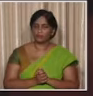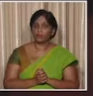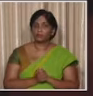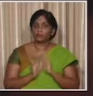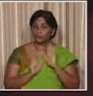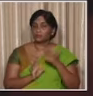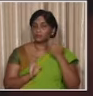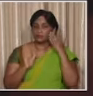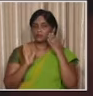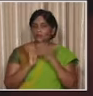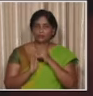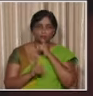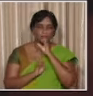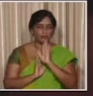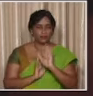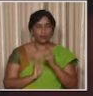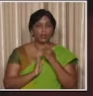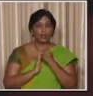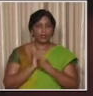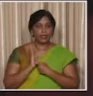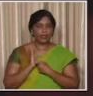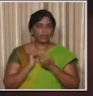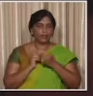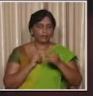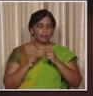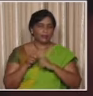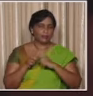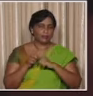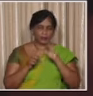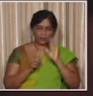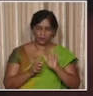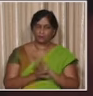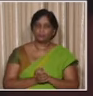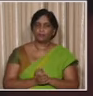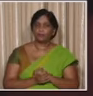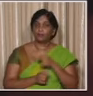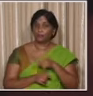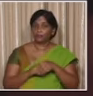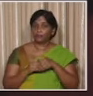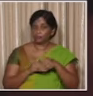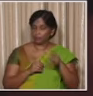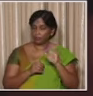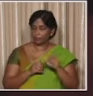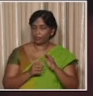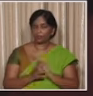මම ඒ ගැන කතා කරන්නට යන්නේ නීතිය ඉස්සරහා තියෙන ප්‍රශ්නයක්. මේ වෙනකොට